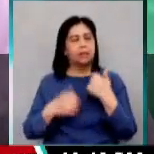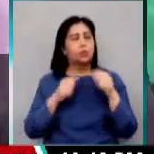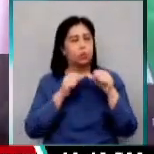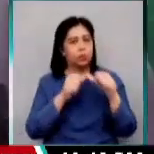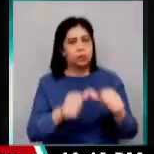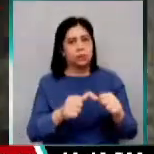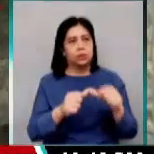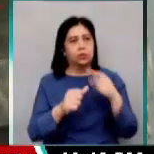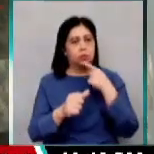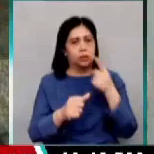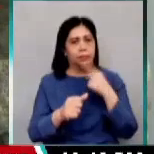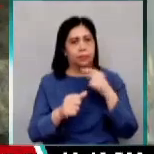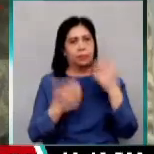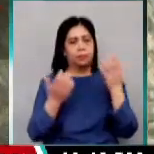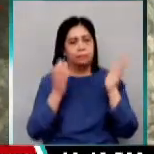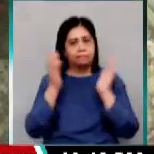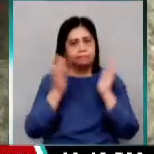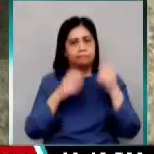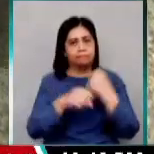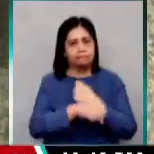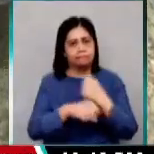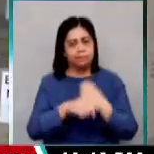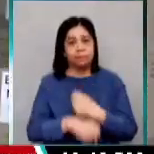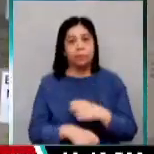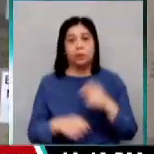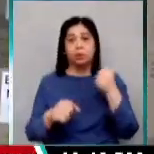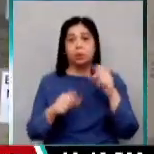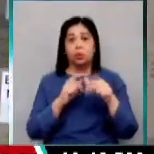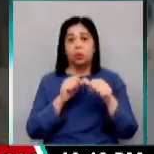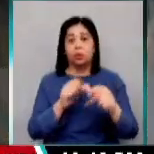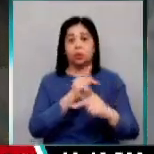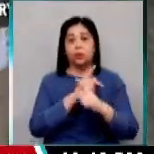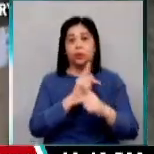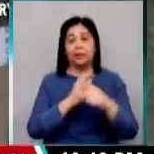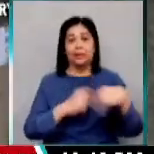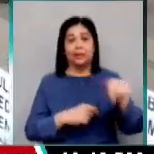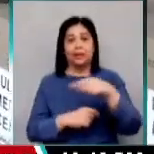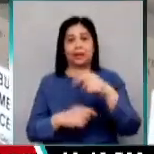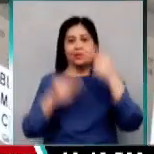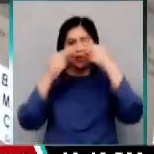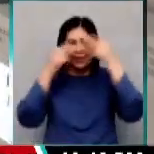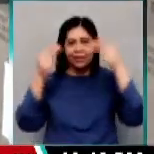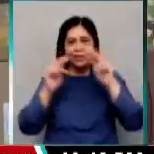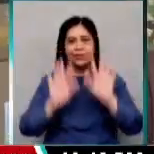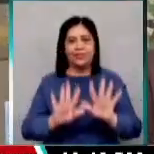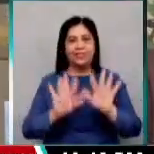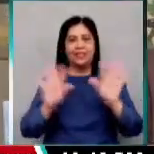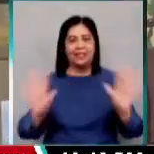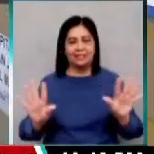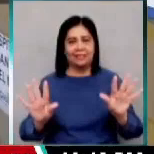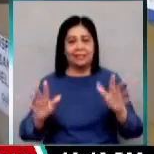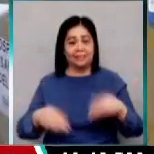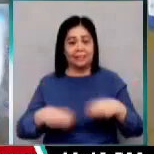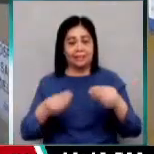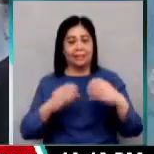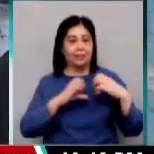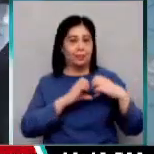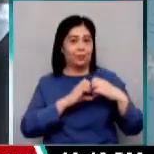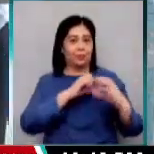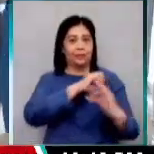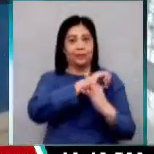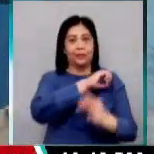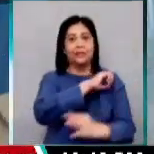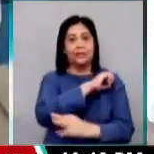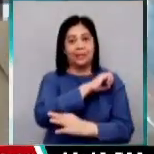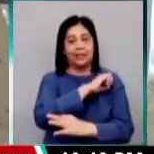yung laban. Para patuloy na protektado ang ating mga bayaning frontliners, handog ng Kapuso Foundation ang